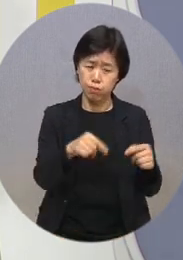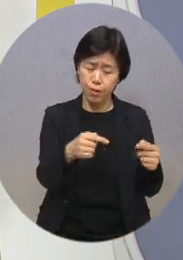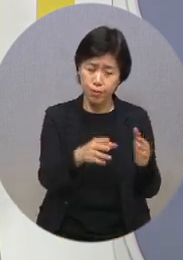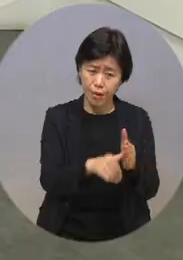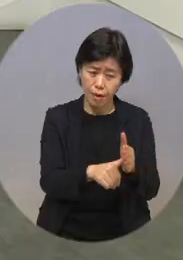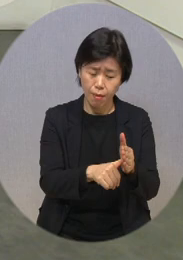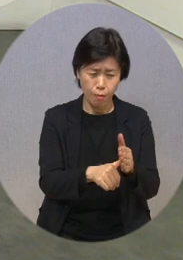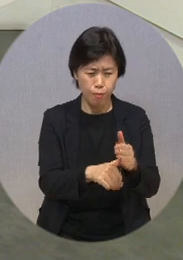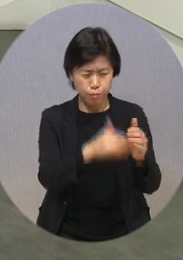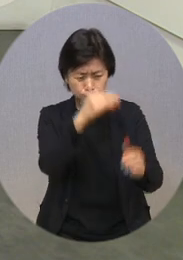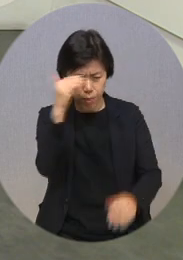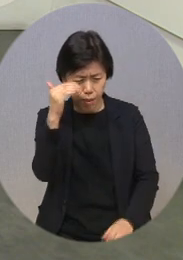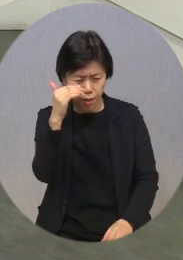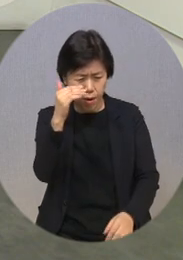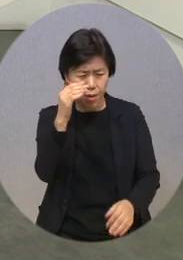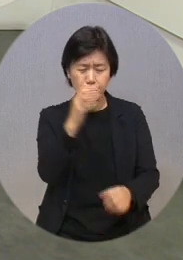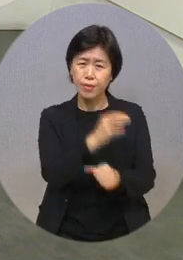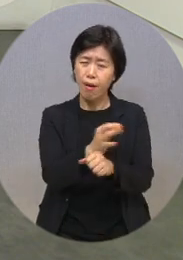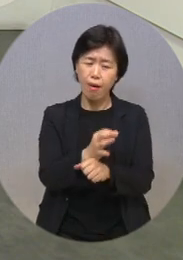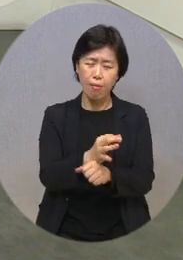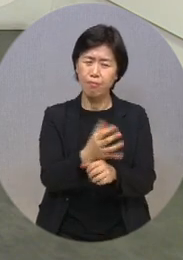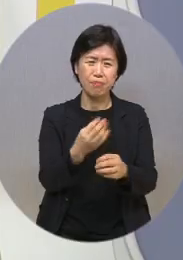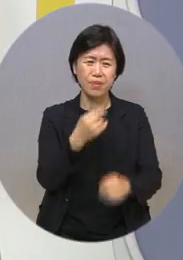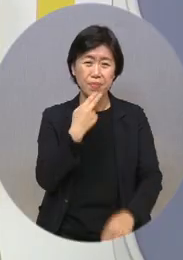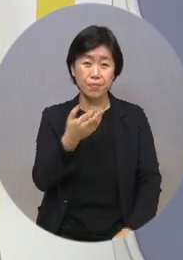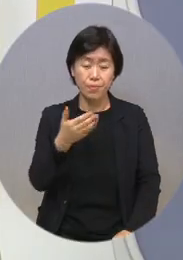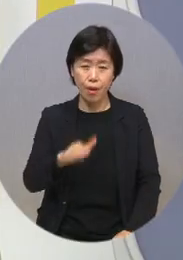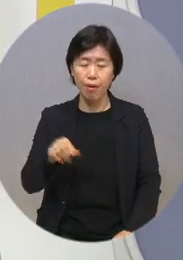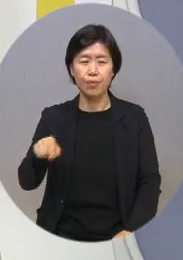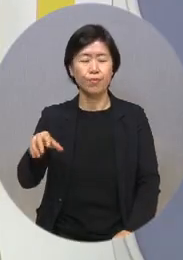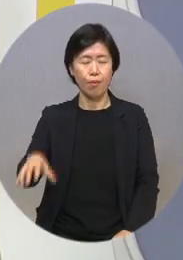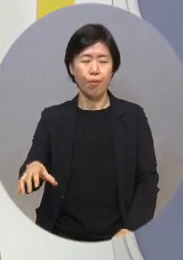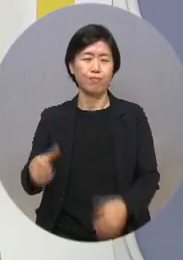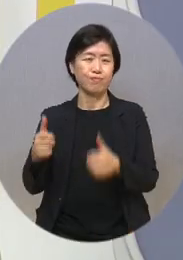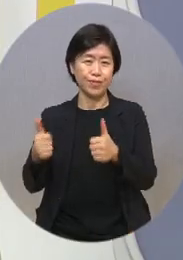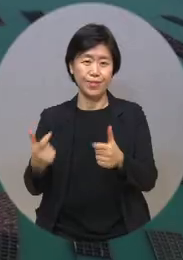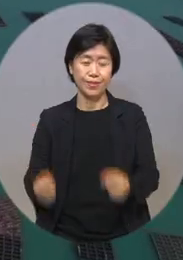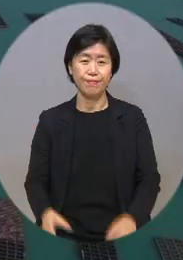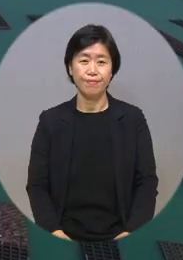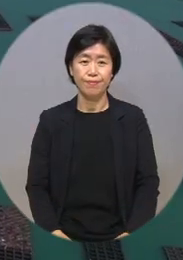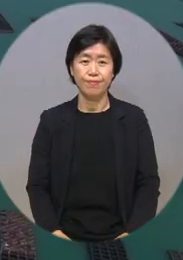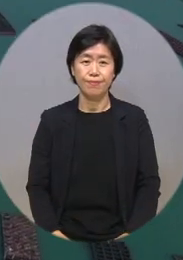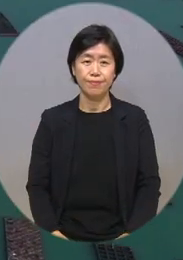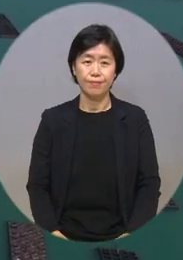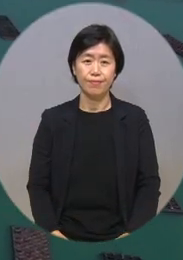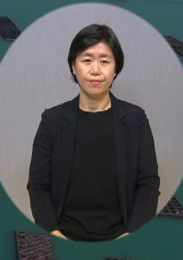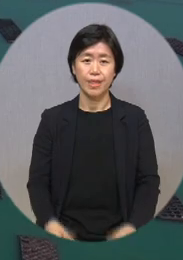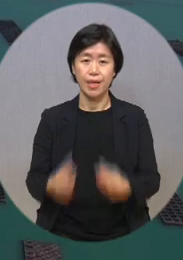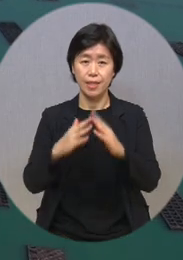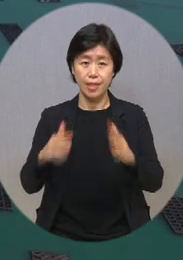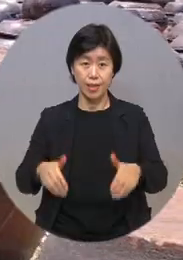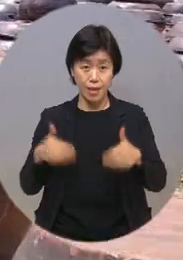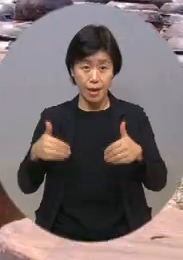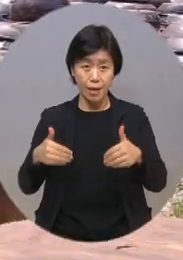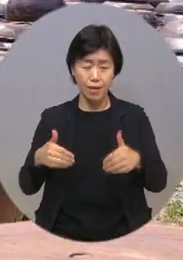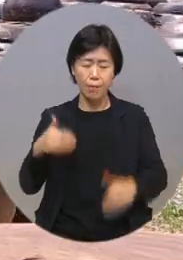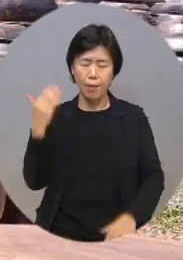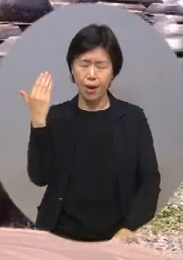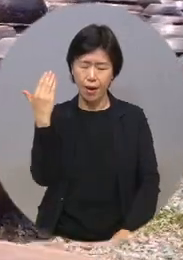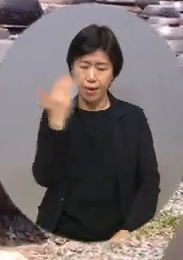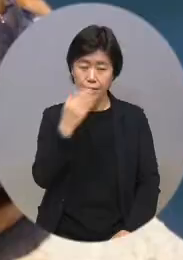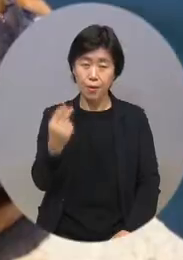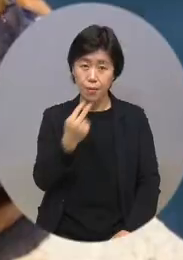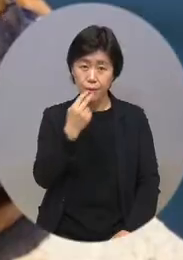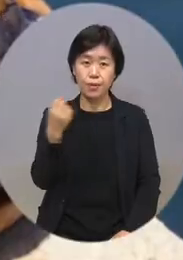않은데 남도장터 최고입니다. 남도장터에는 남도의 맑은 공기와 그 다음에